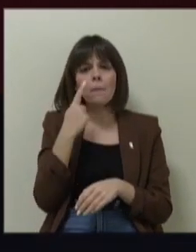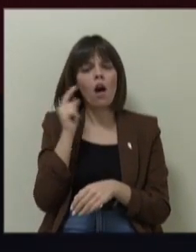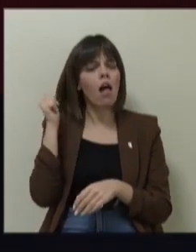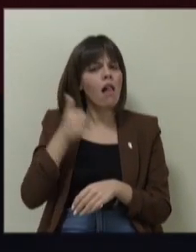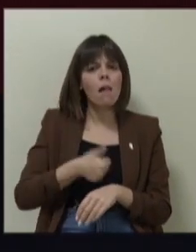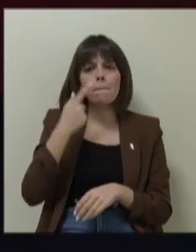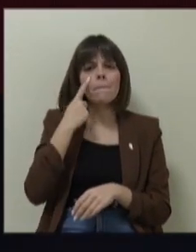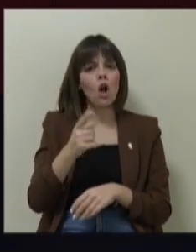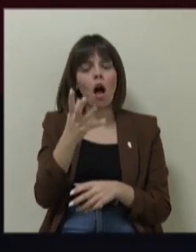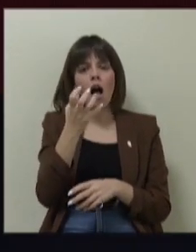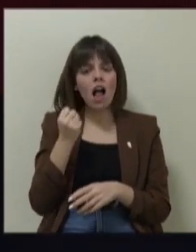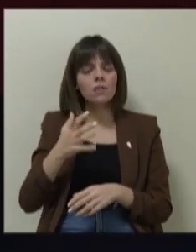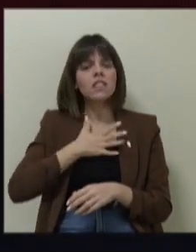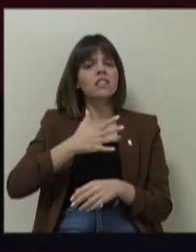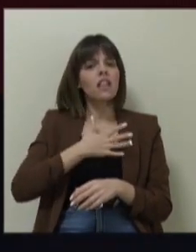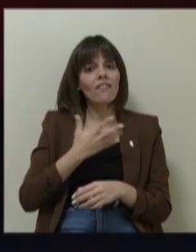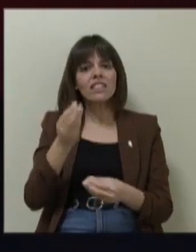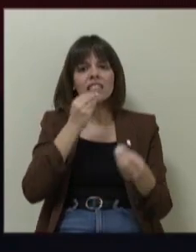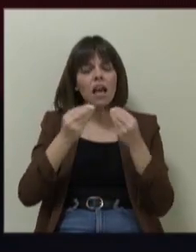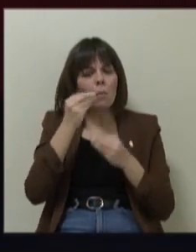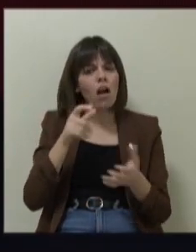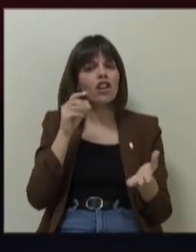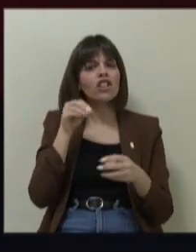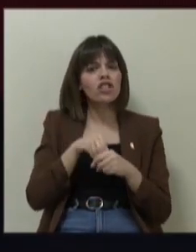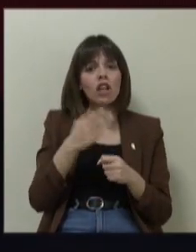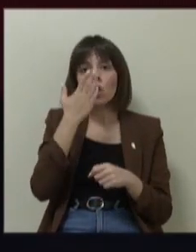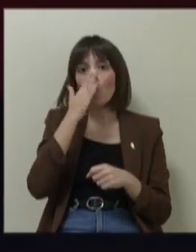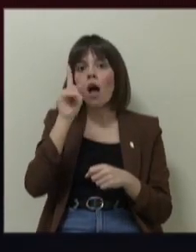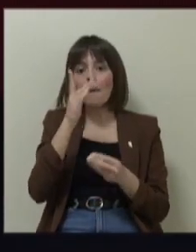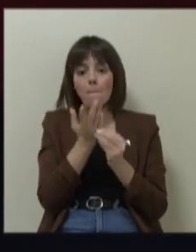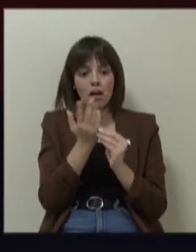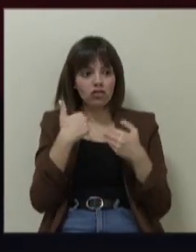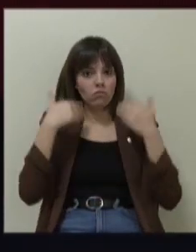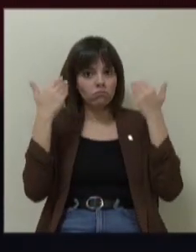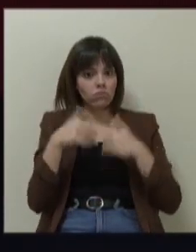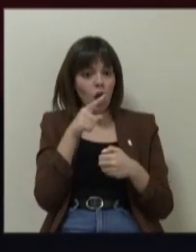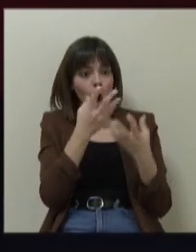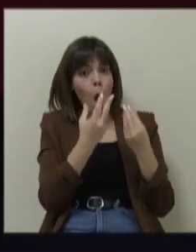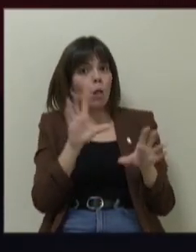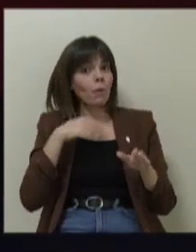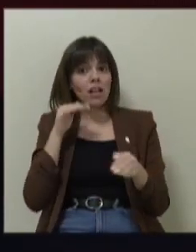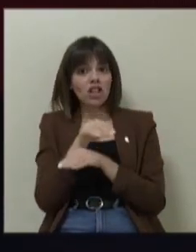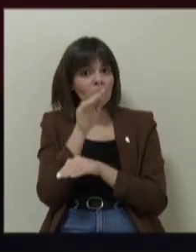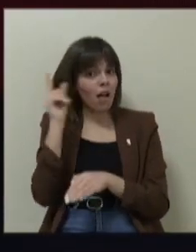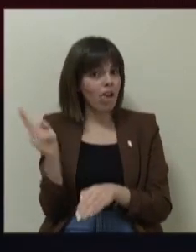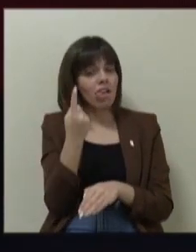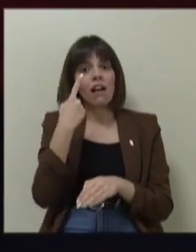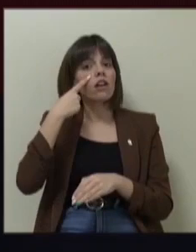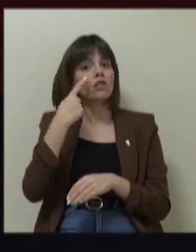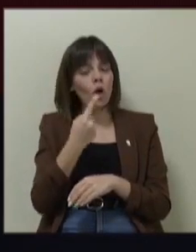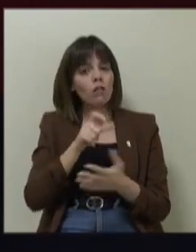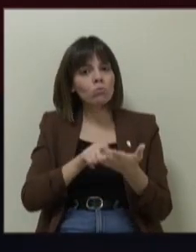her saniyesinde, aldığımız her solukta, yediğimiz her lokmada doğanın bir parçasıyken, o olmadan yaşayamıyorken, bütün